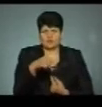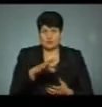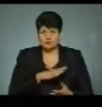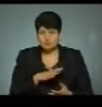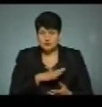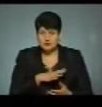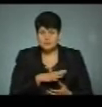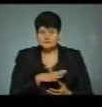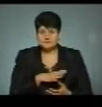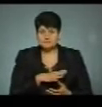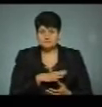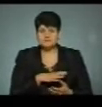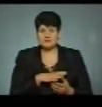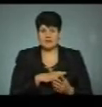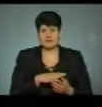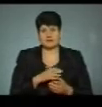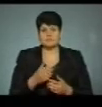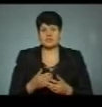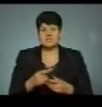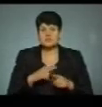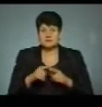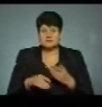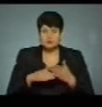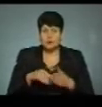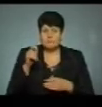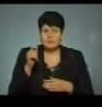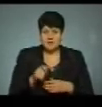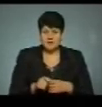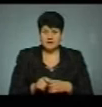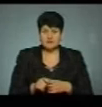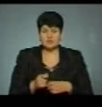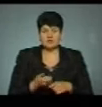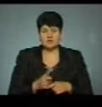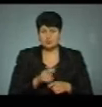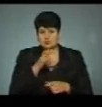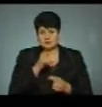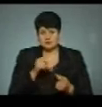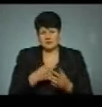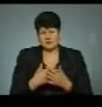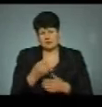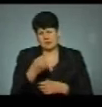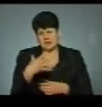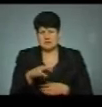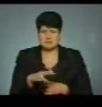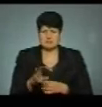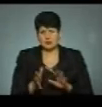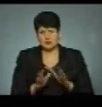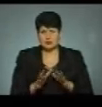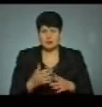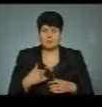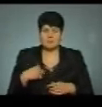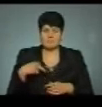під углом там. 45 градусів. Швидка приїхала, ну, не дуже так, щоб вчасно, минут 15 десь. Ми